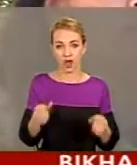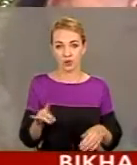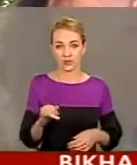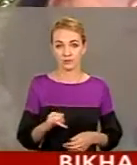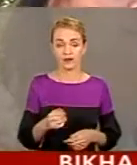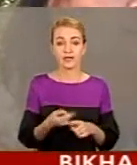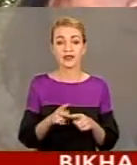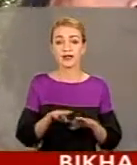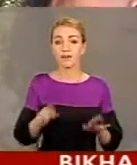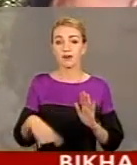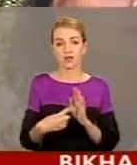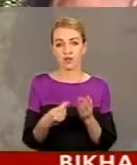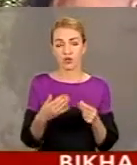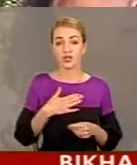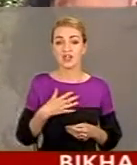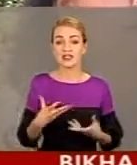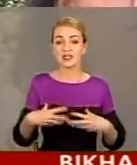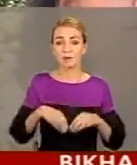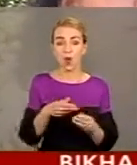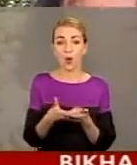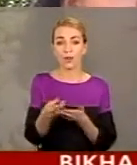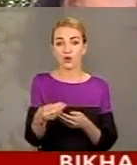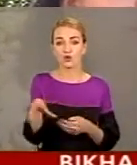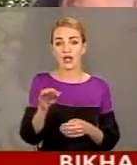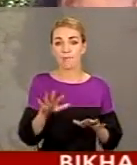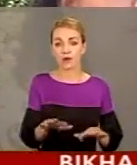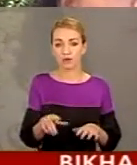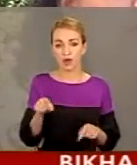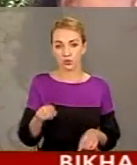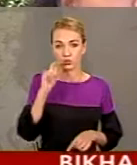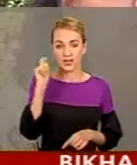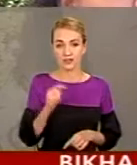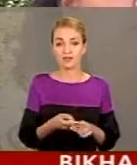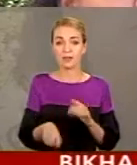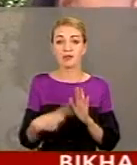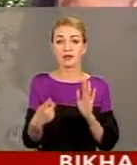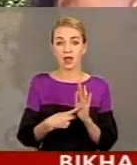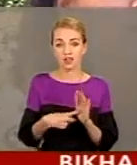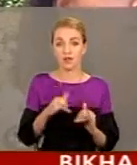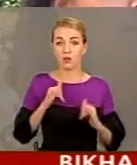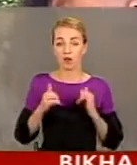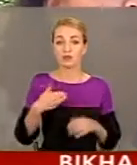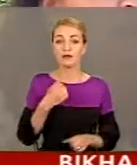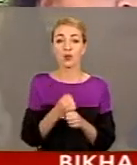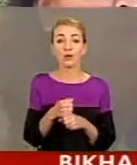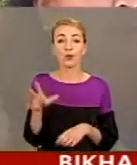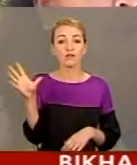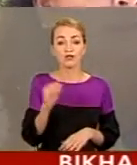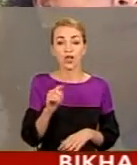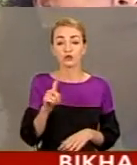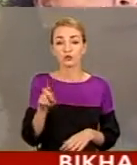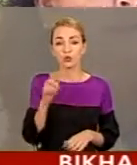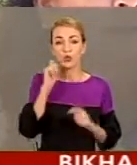не питання в грошах, хоча наша сім'я оплачує все перебування тут українців. Це питання в гуманності. Ми робимо все, щоб